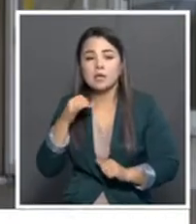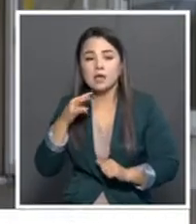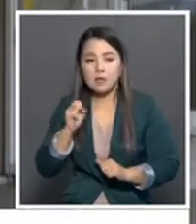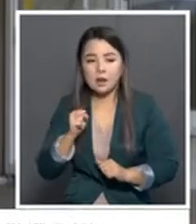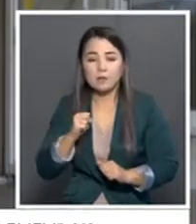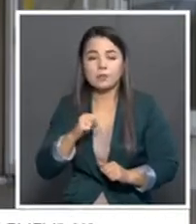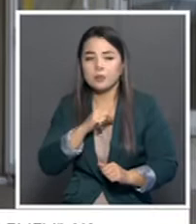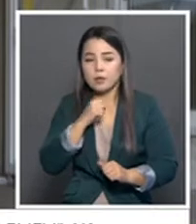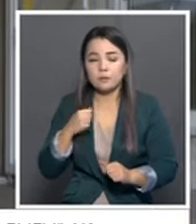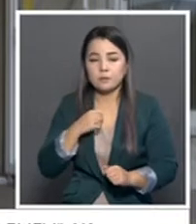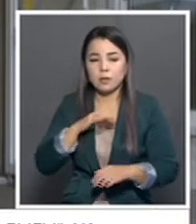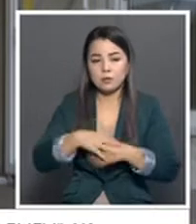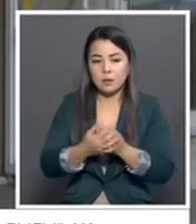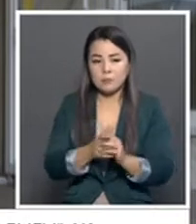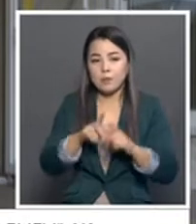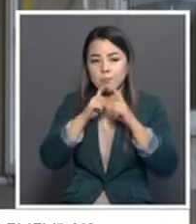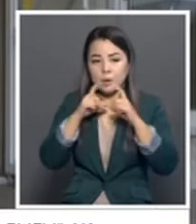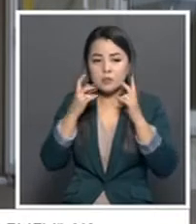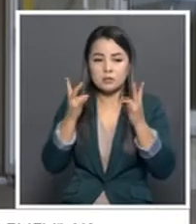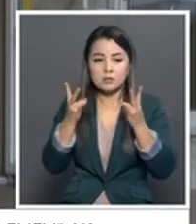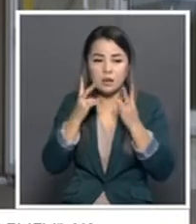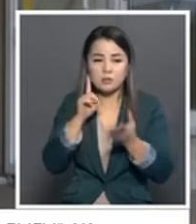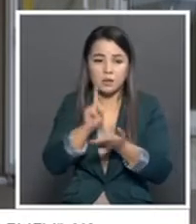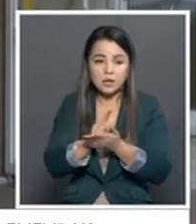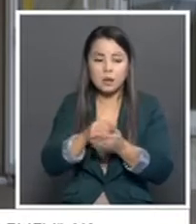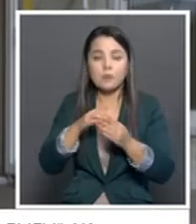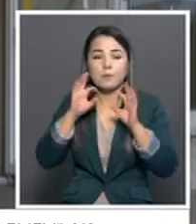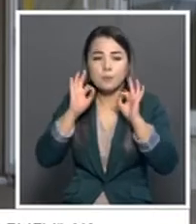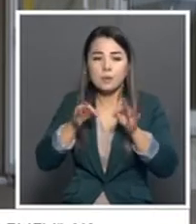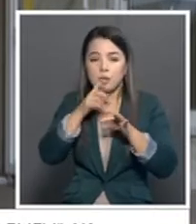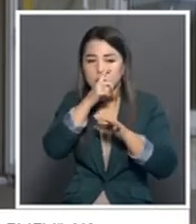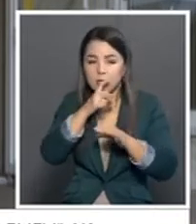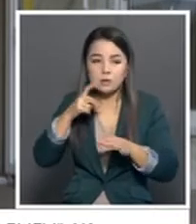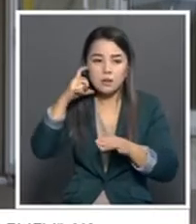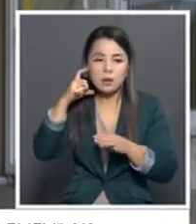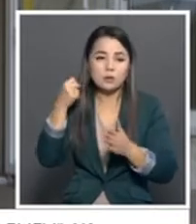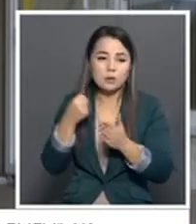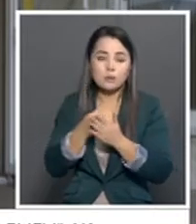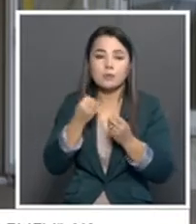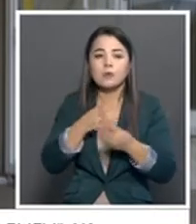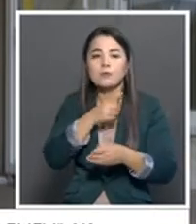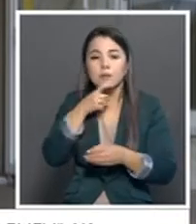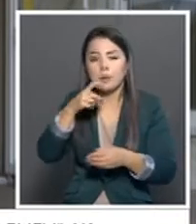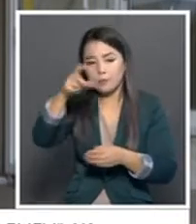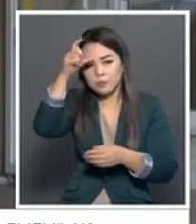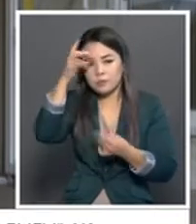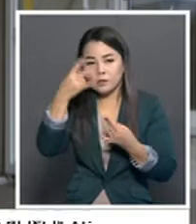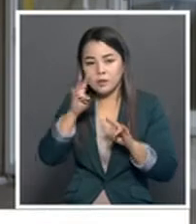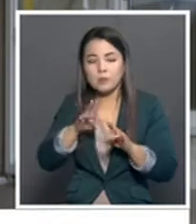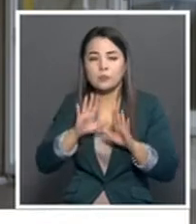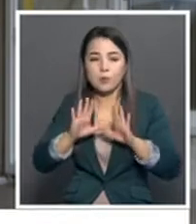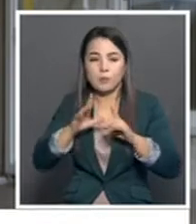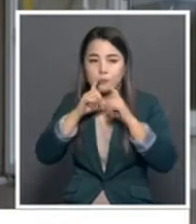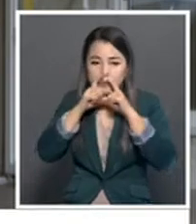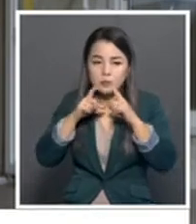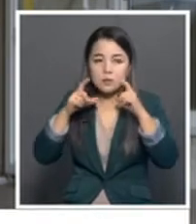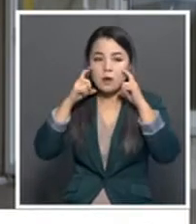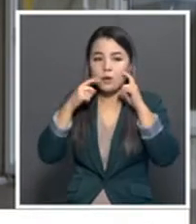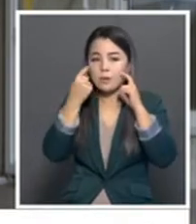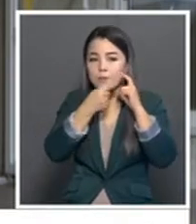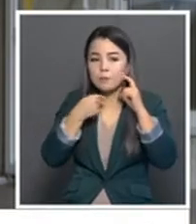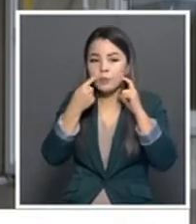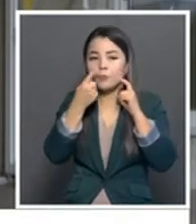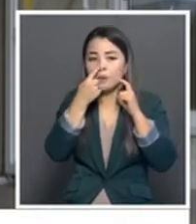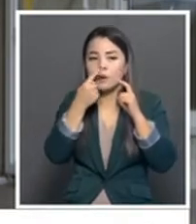ұстанса, маскасын шешпей, масканы дұрыс киіп, маңдайына емес, егіне емес, мұрнында